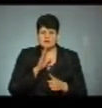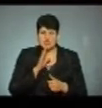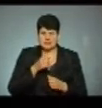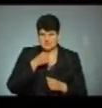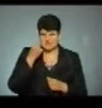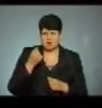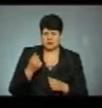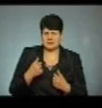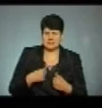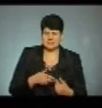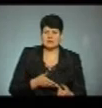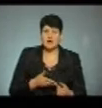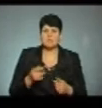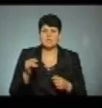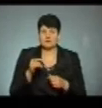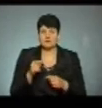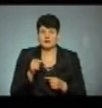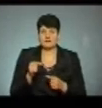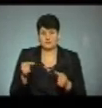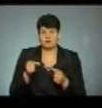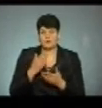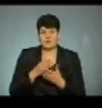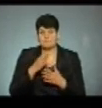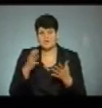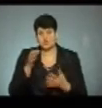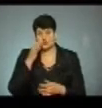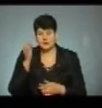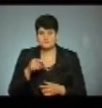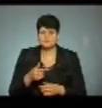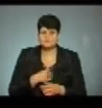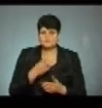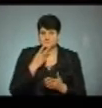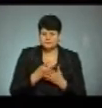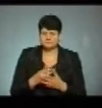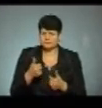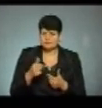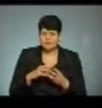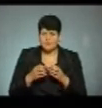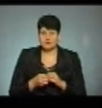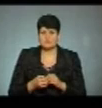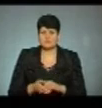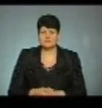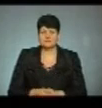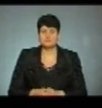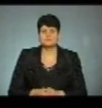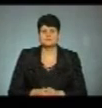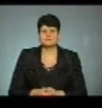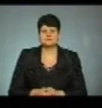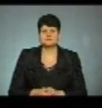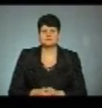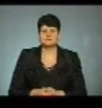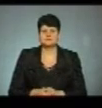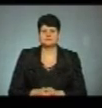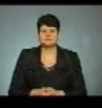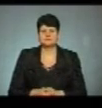старшими тебе і, відповідно, вони мають більше досвіду, ти хочеш показувати хороші результати. Світлана Лазорик, Василь